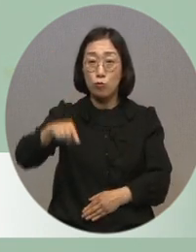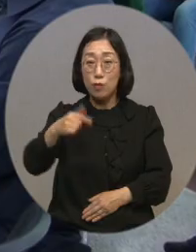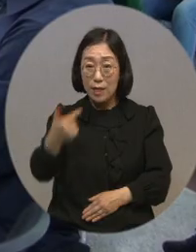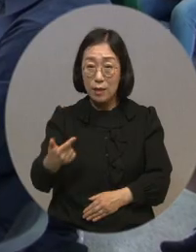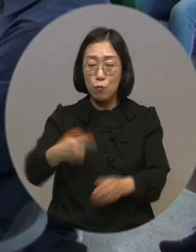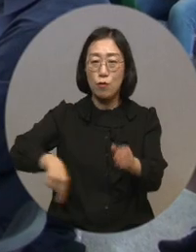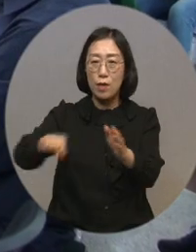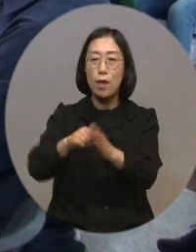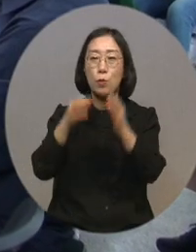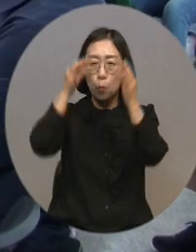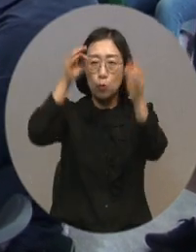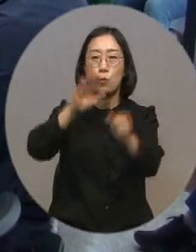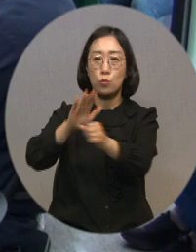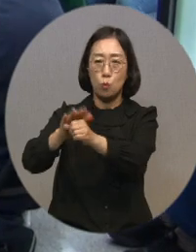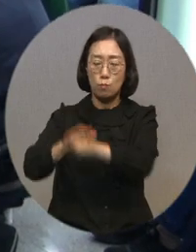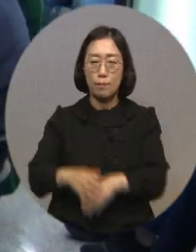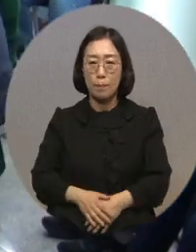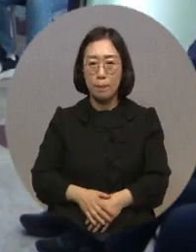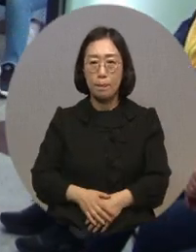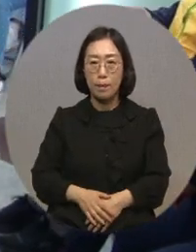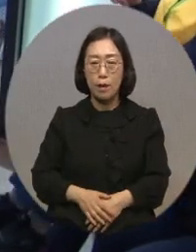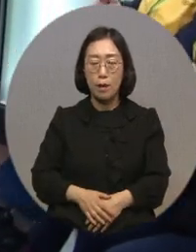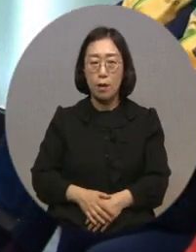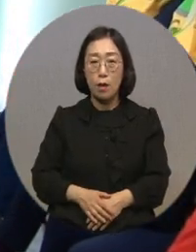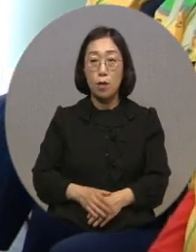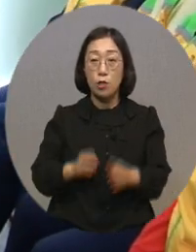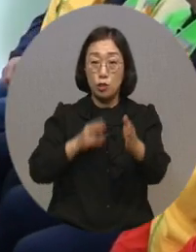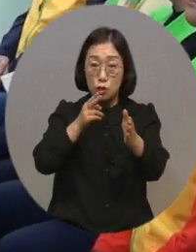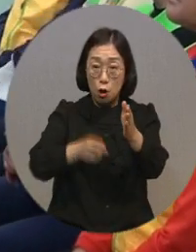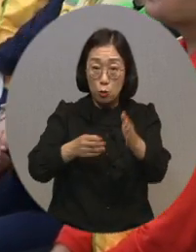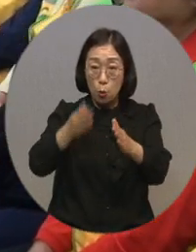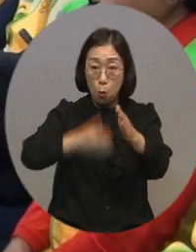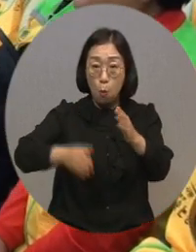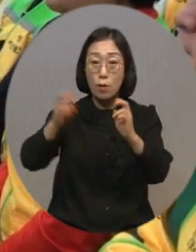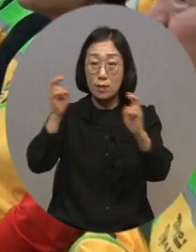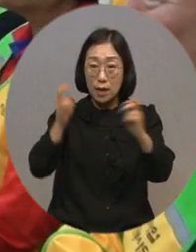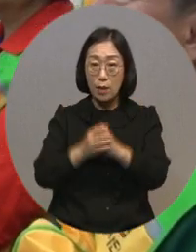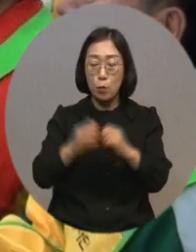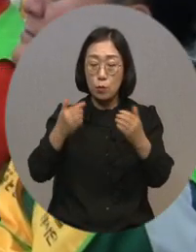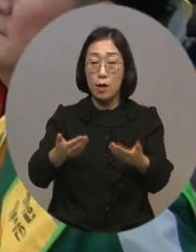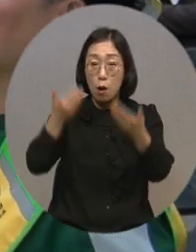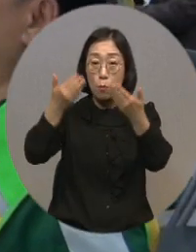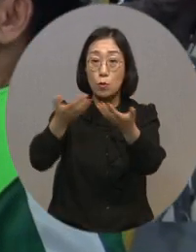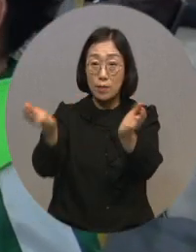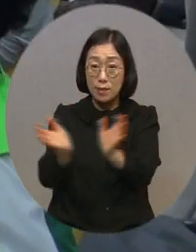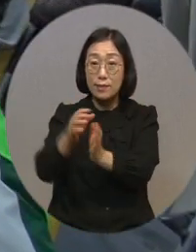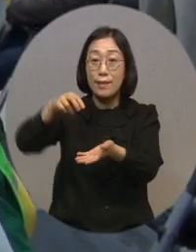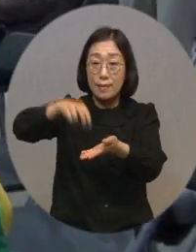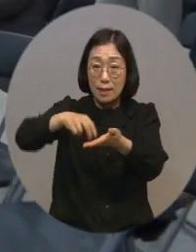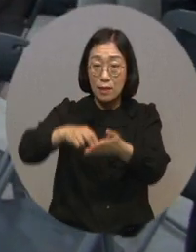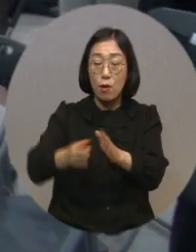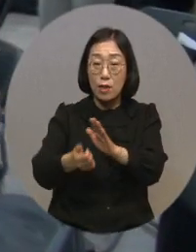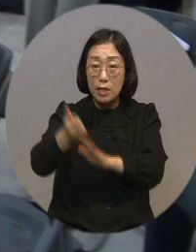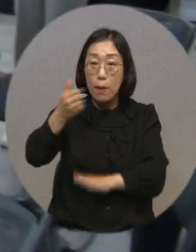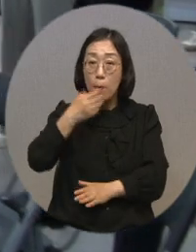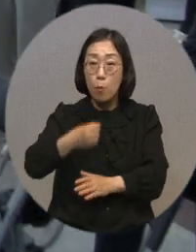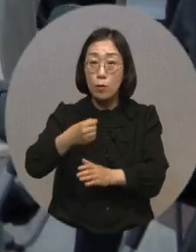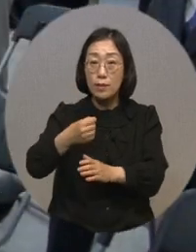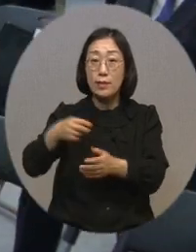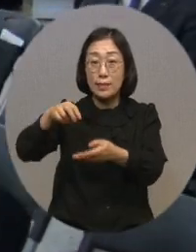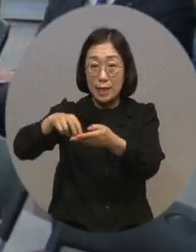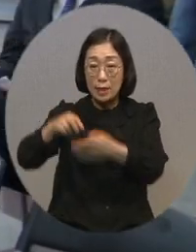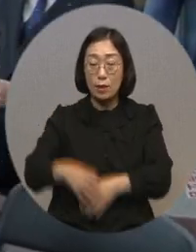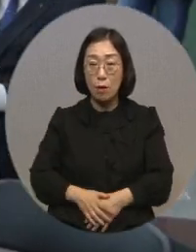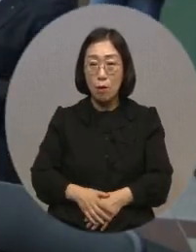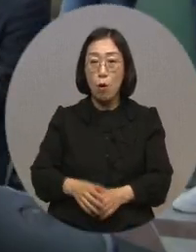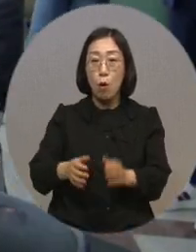노력하겠습니다. 행사는 한국철도공사 의정부역, 의정부시 자원봉사센터, 의정부시 희망회복지원센터,